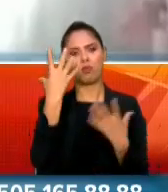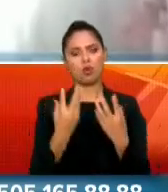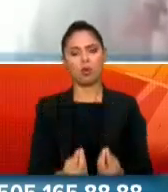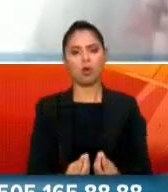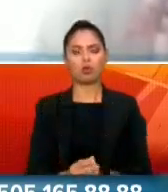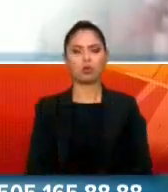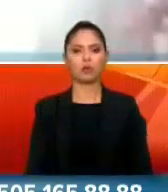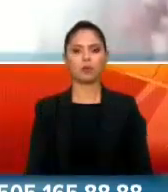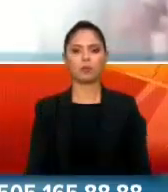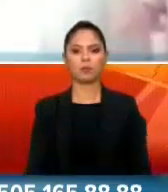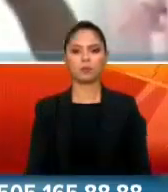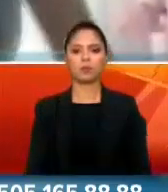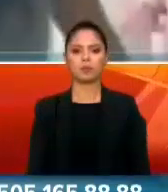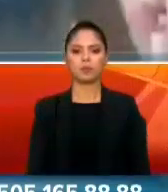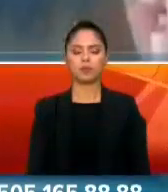sarsıldı